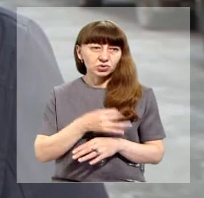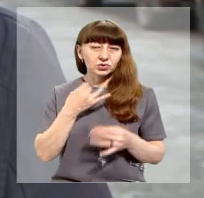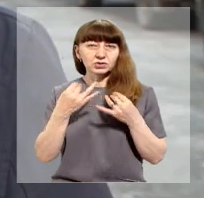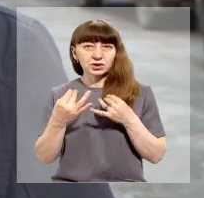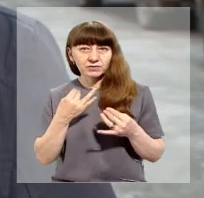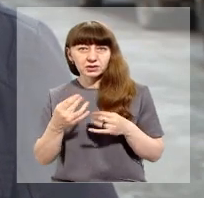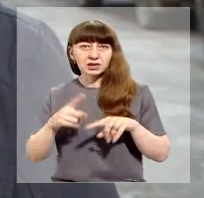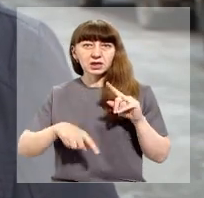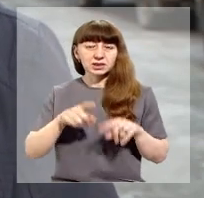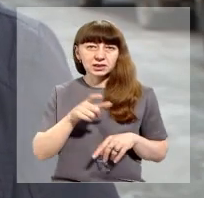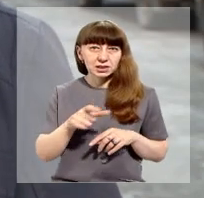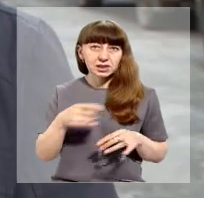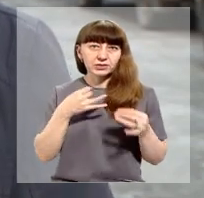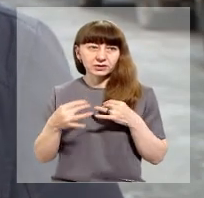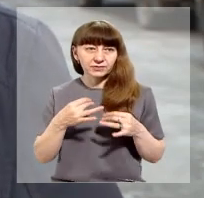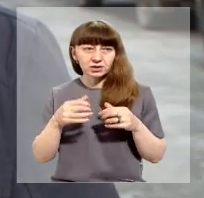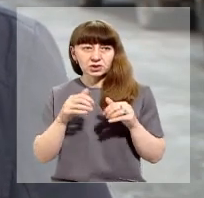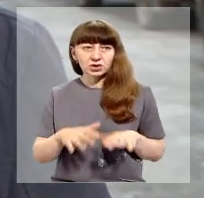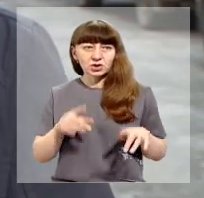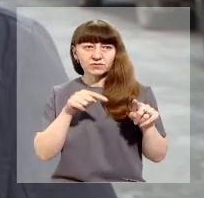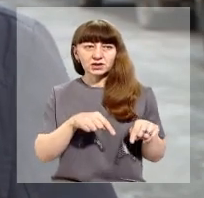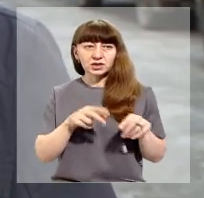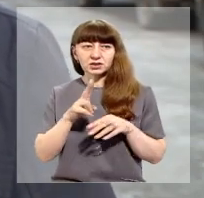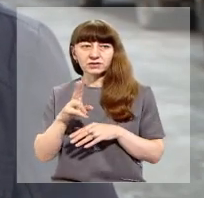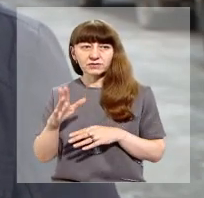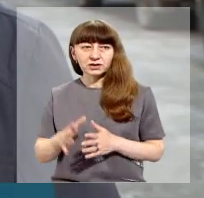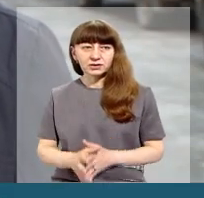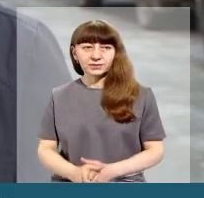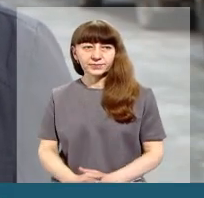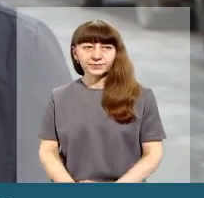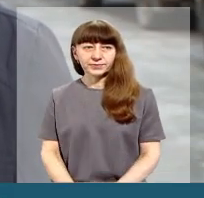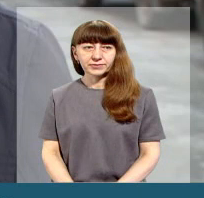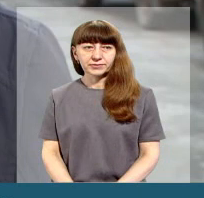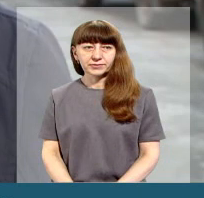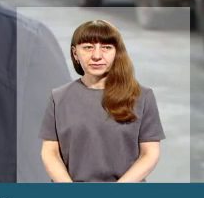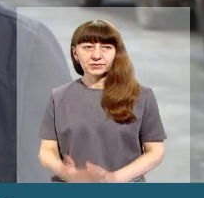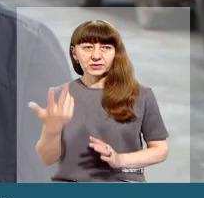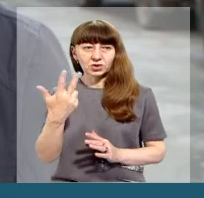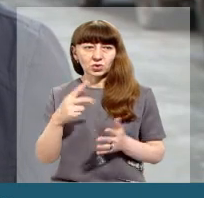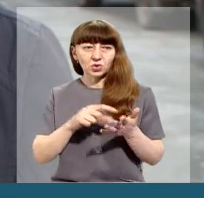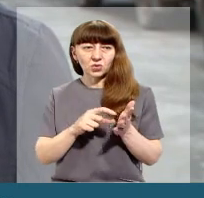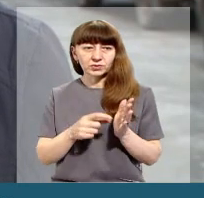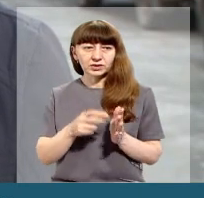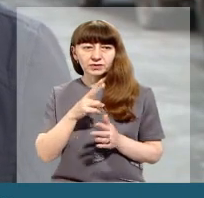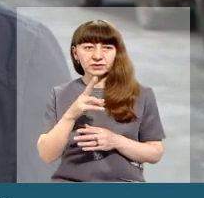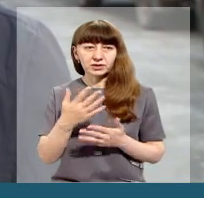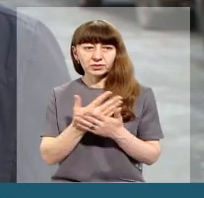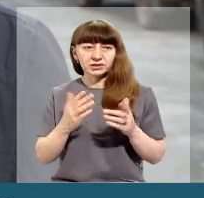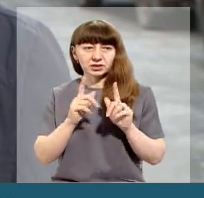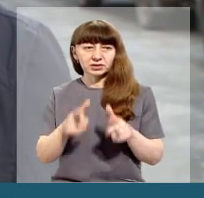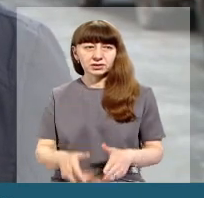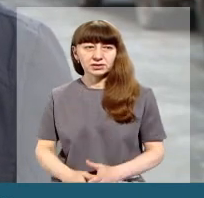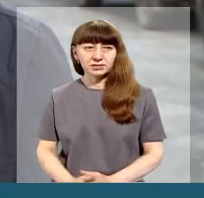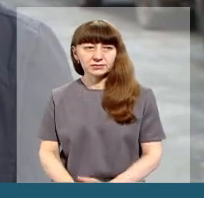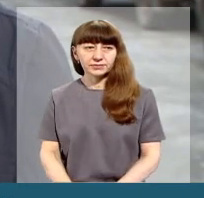советовался, с родителями. И как бы решили взять уже здесь квартиру. Раз предложили здесь трехкомнатная квартира, как бы мы согласны